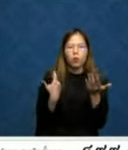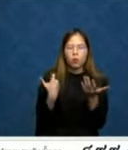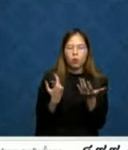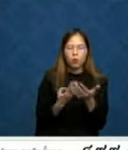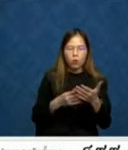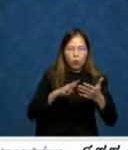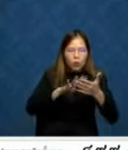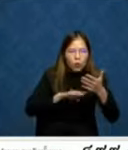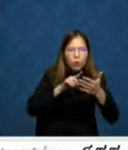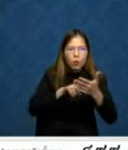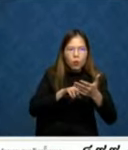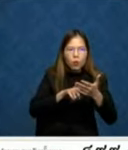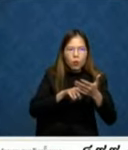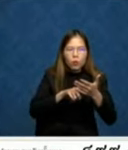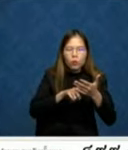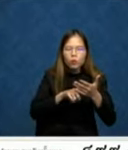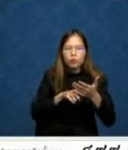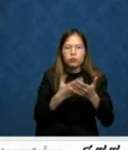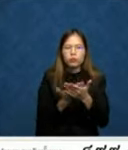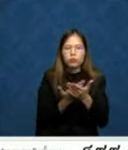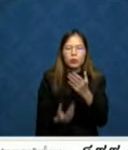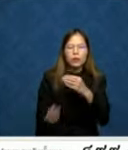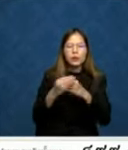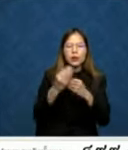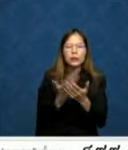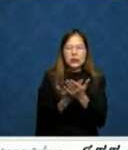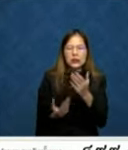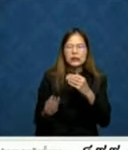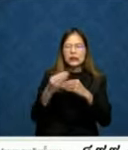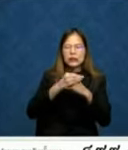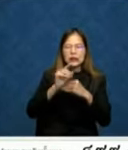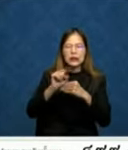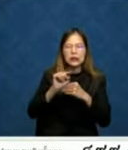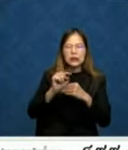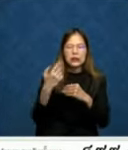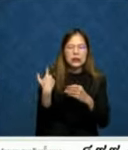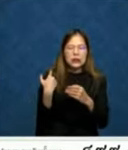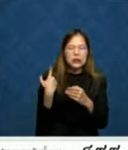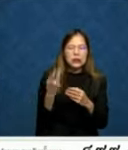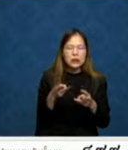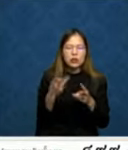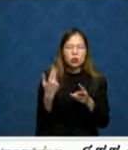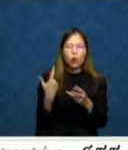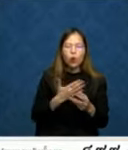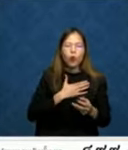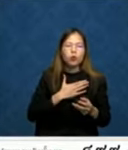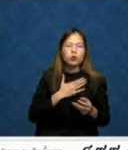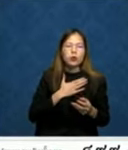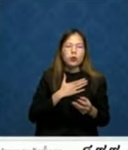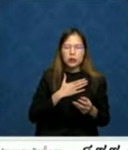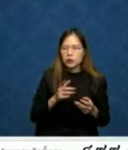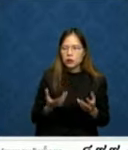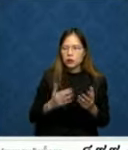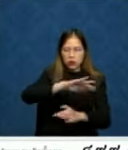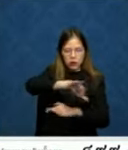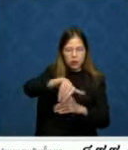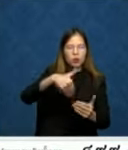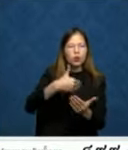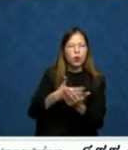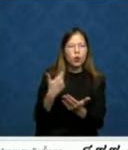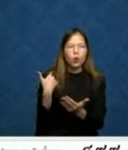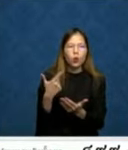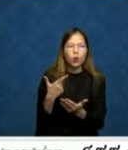ขึ้นค่าธรรมเนียมกับผู้ขายแบบไร้เหตุผลหรือการที่แพลตฟอร์มบังคับให้ใช้ช่องทางขนส่งของตัวเองเท่านั้นทั้งหมดนี้นับเ